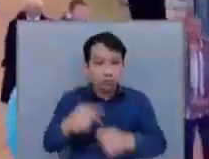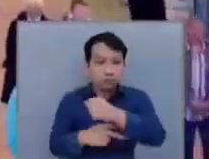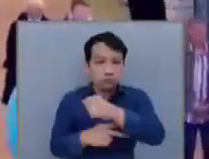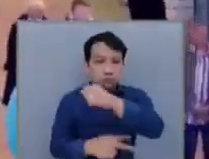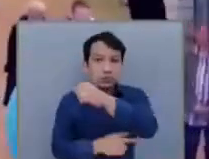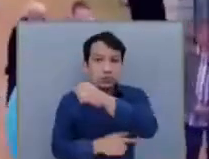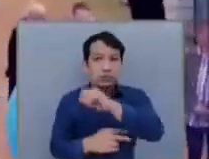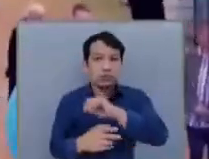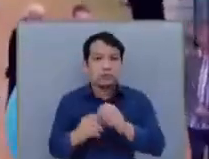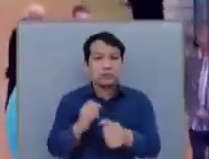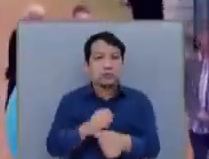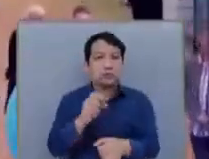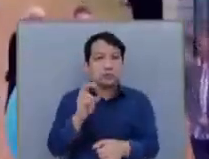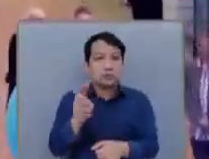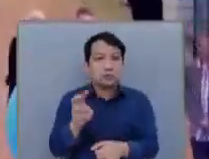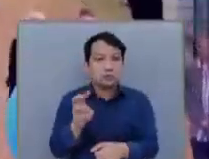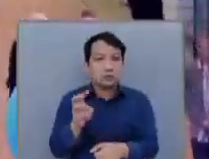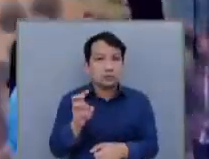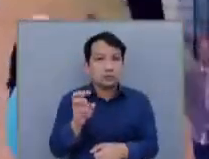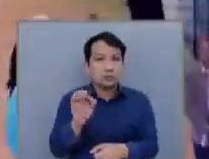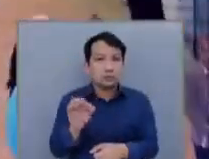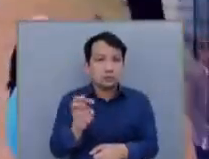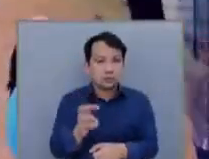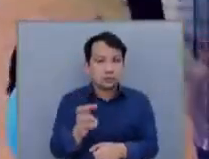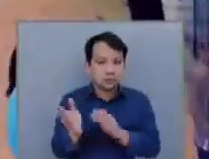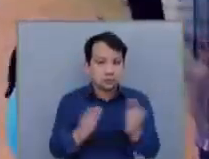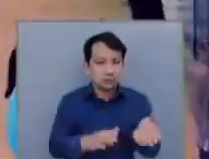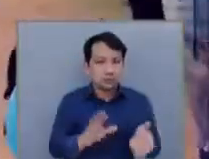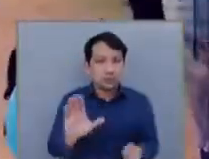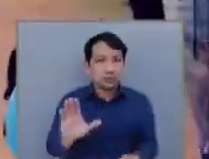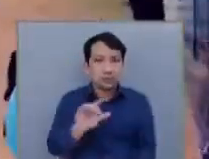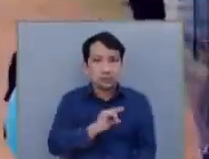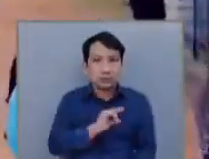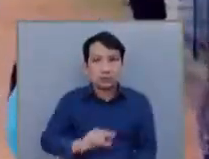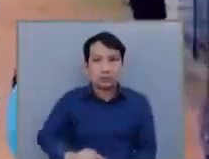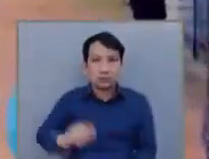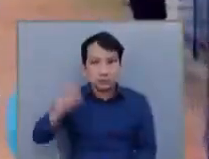Elizabeth II. Clayzel Pardilla para sa Bayan.